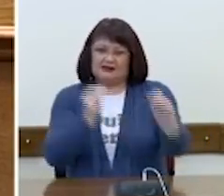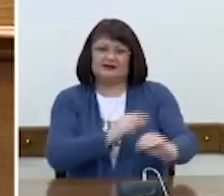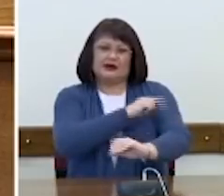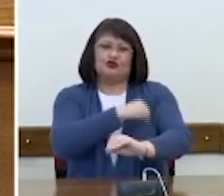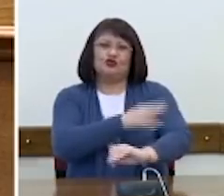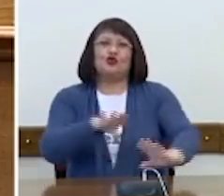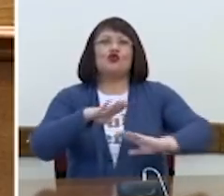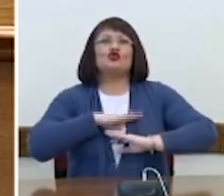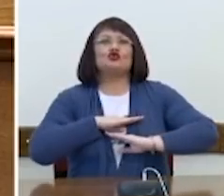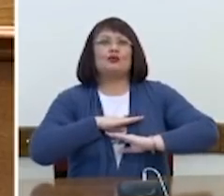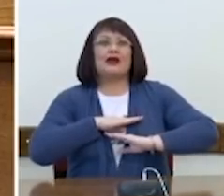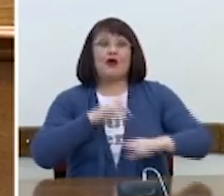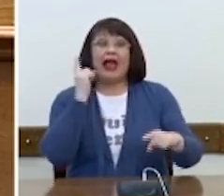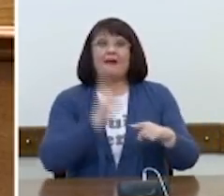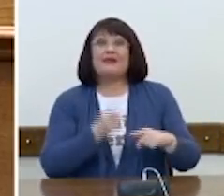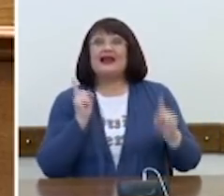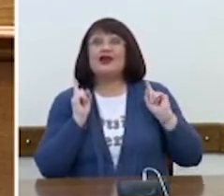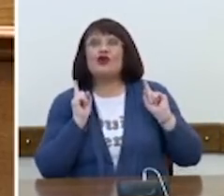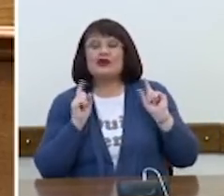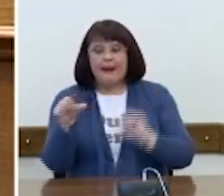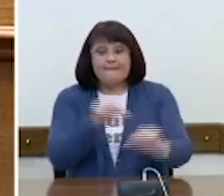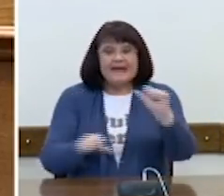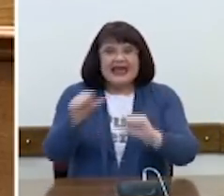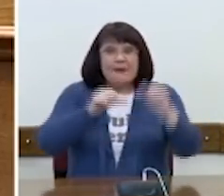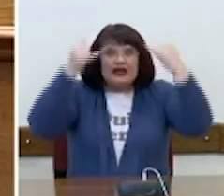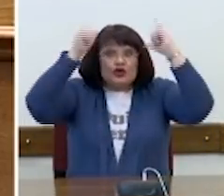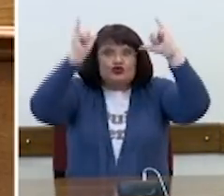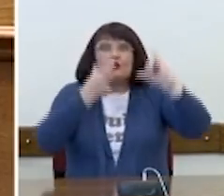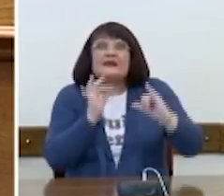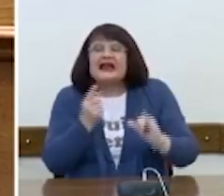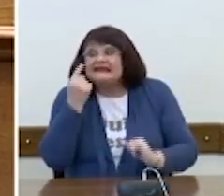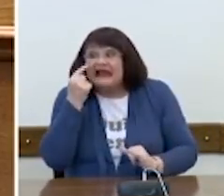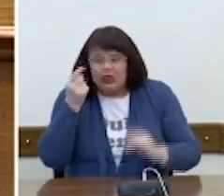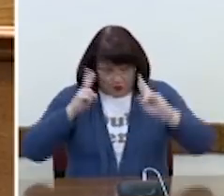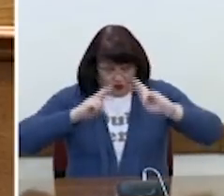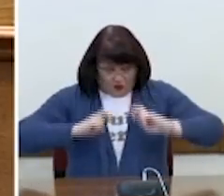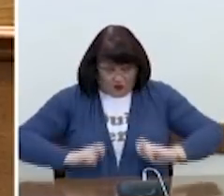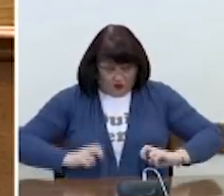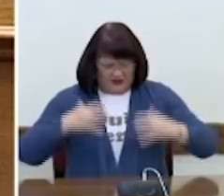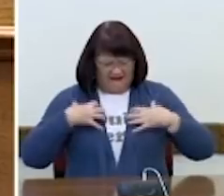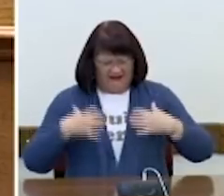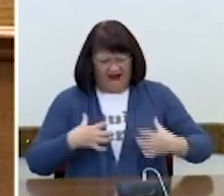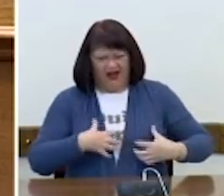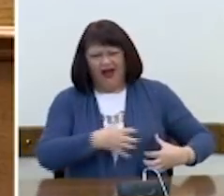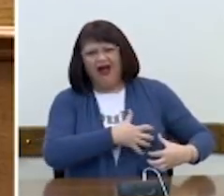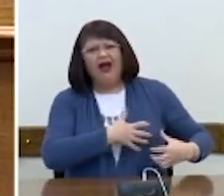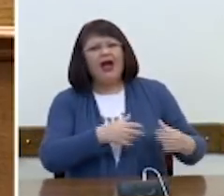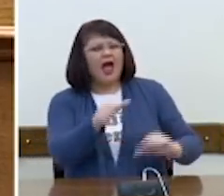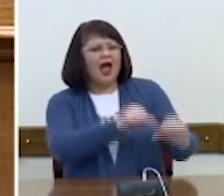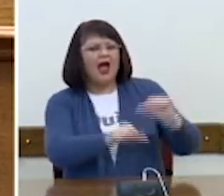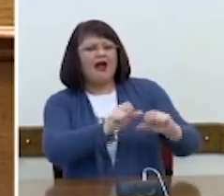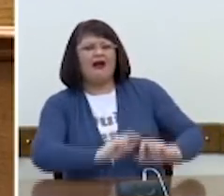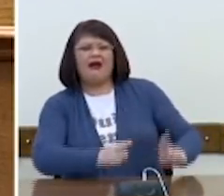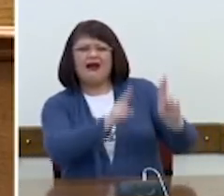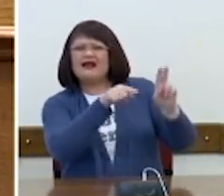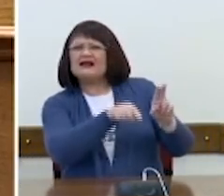απλοί άνθρωποι, αλλά ως πειραματόζωα για να εξετάσουν οι Γάλλοι επιστήμονες και να βρουν ποιο ήταν το λάθος τους